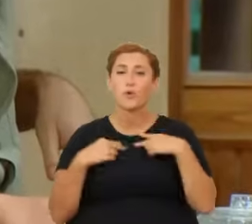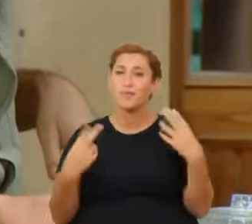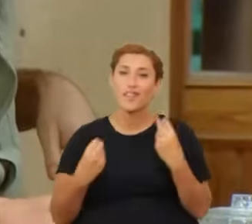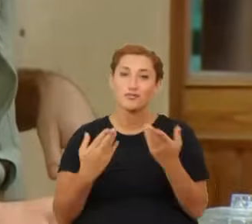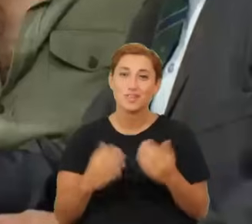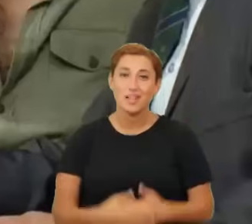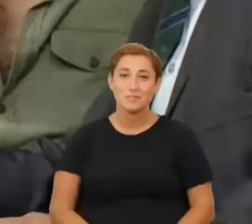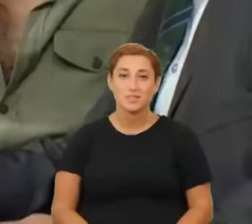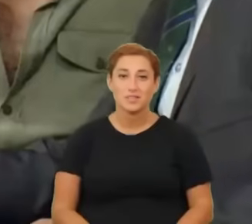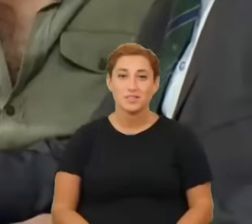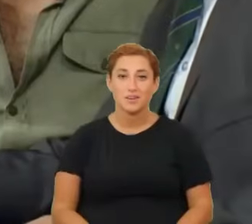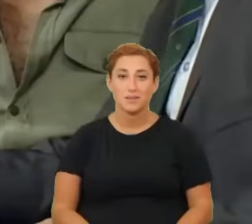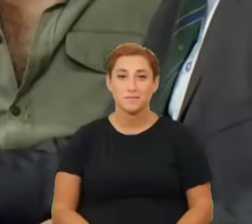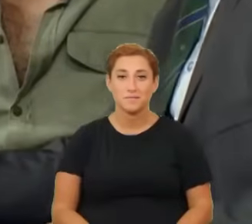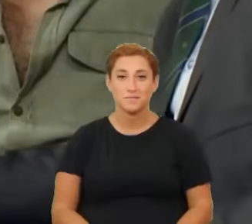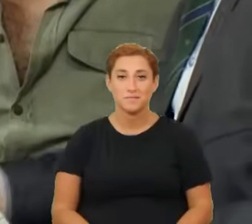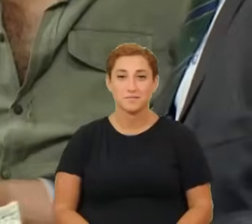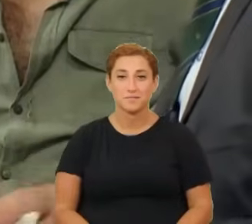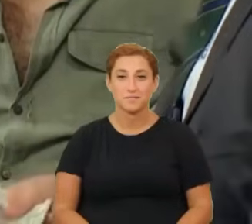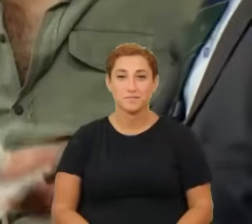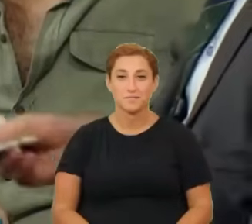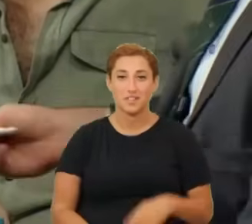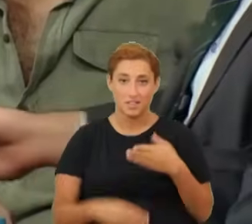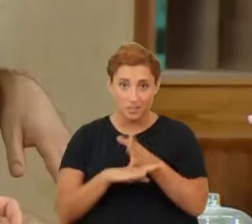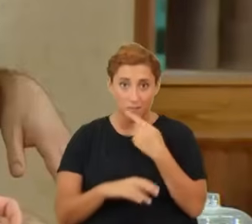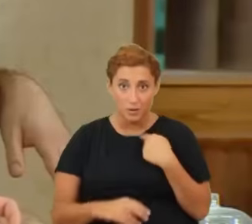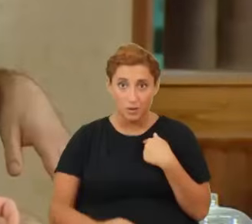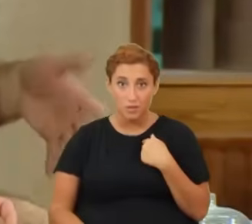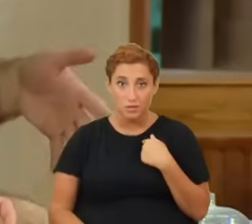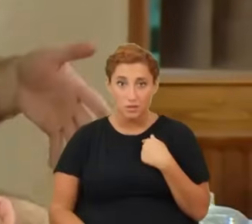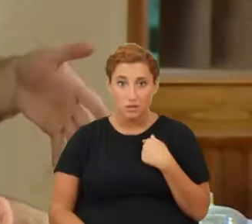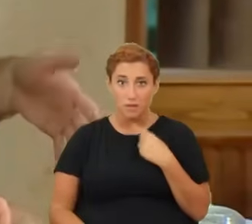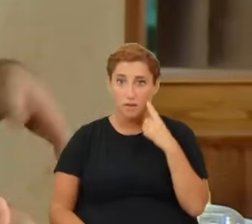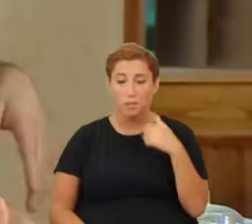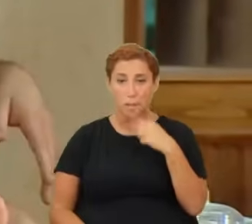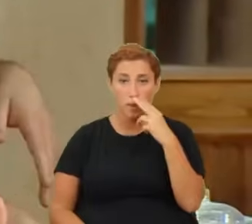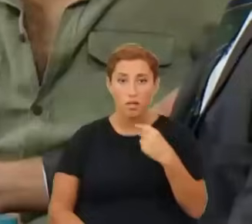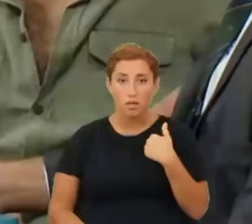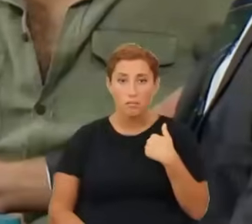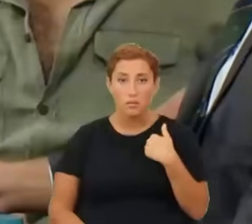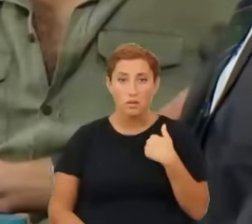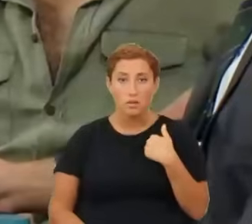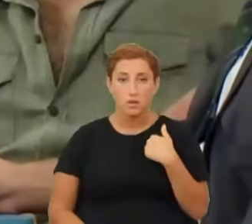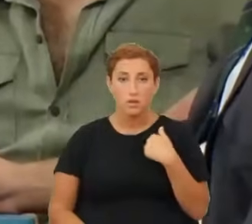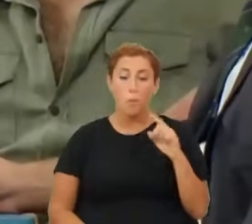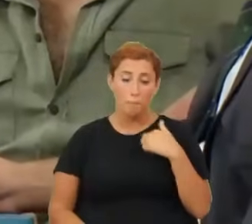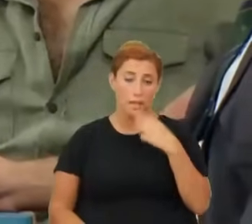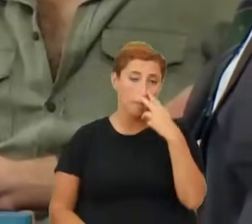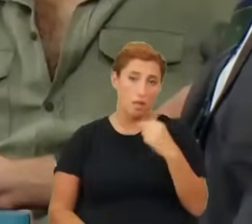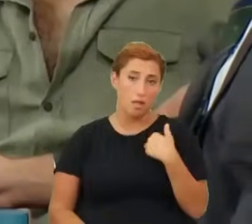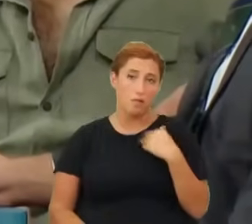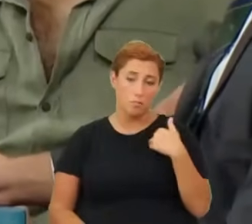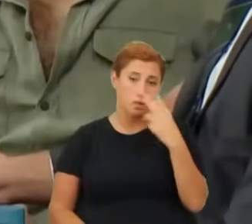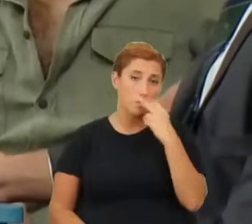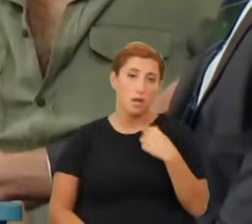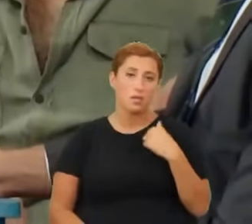ne güzelmiş ya. Ergun birden Nevzat'a döndü. Ciddi mi diyorsun ya? Vallahi ben beğendim. Yok ben de beğendim canım.